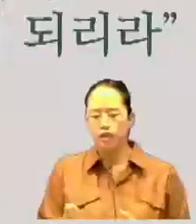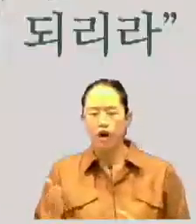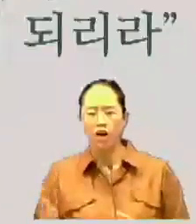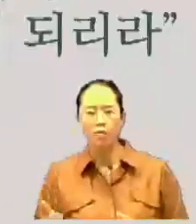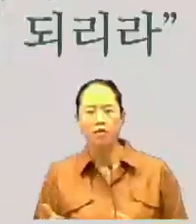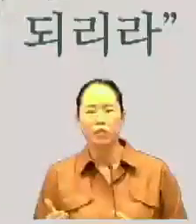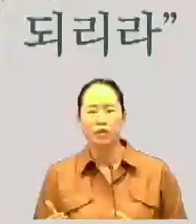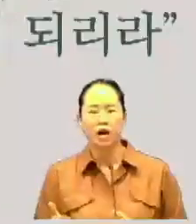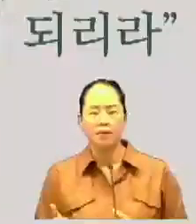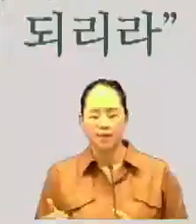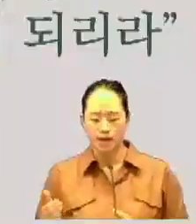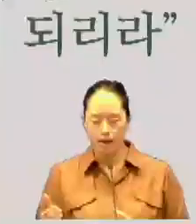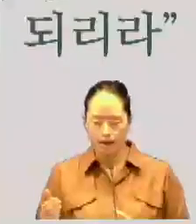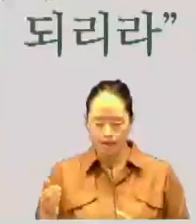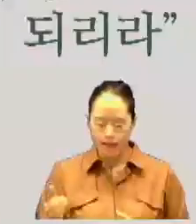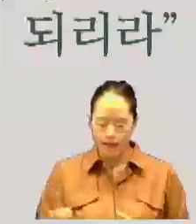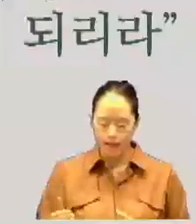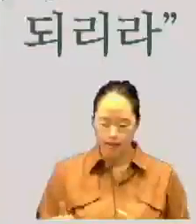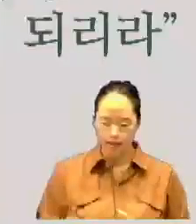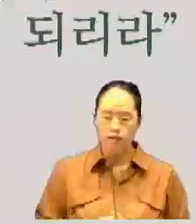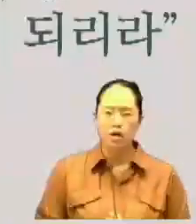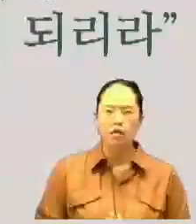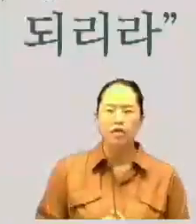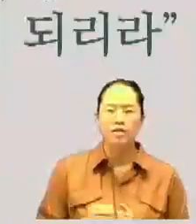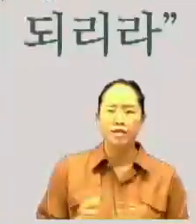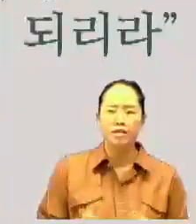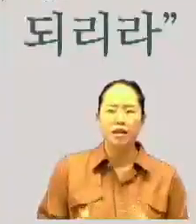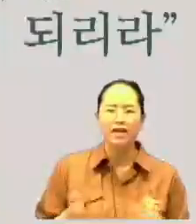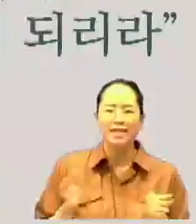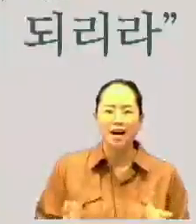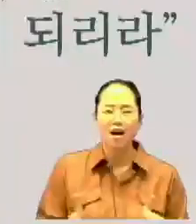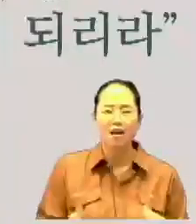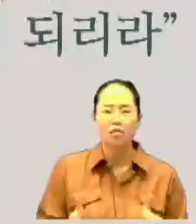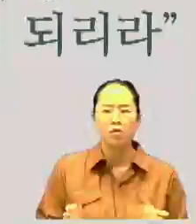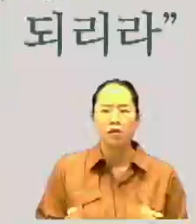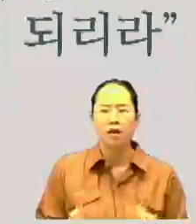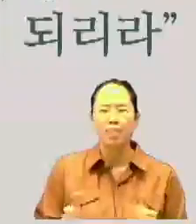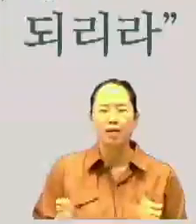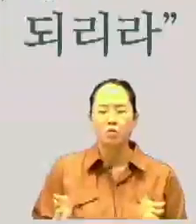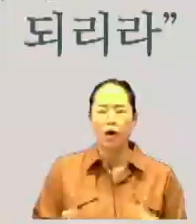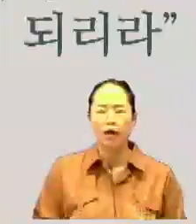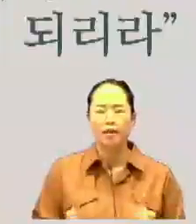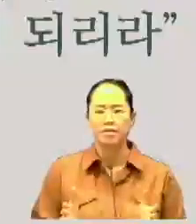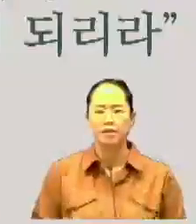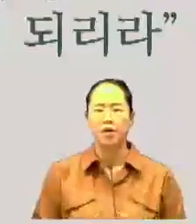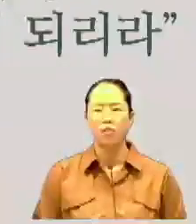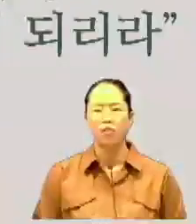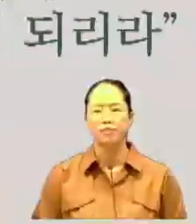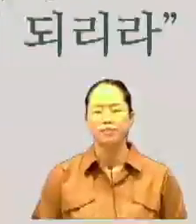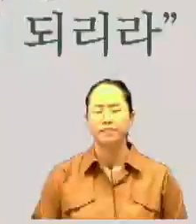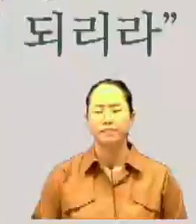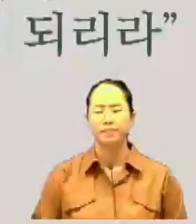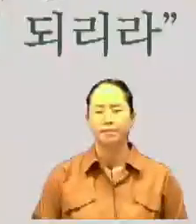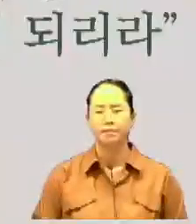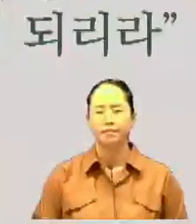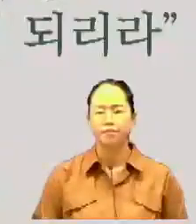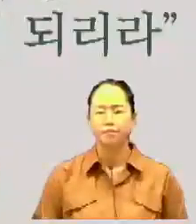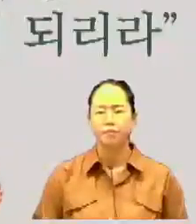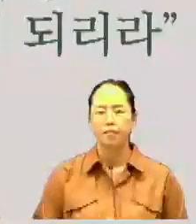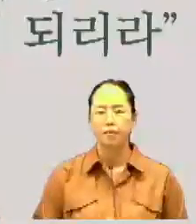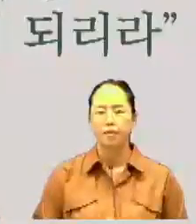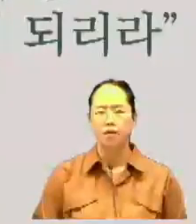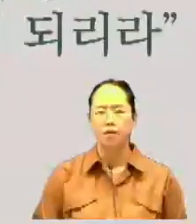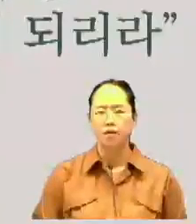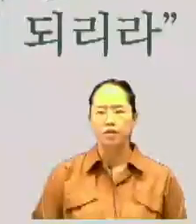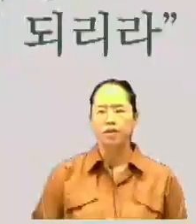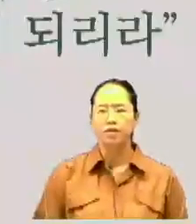就邀请这个人来和他辩论，然后神就对他说呢，虽然你的罪红